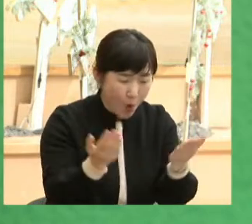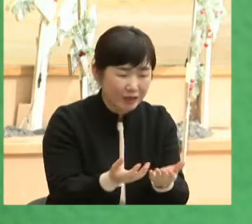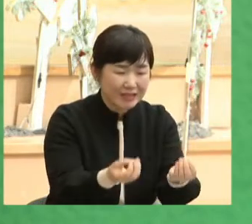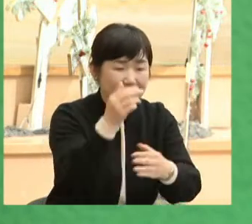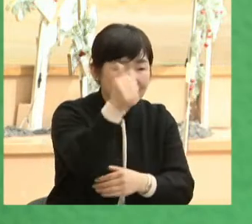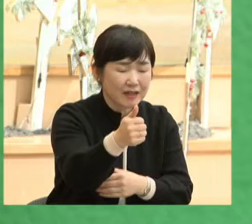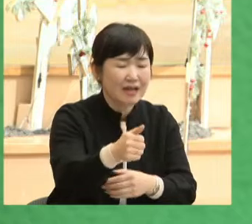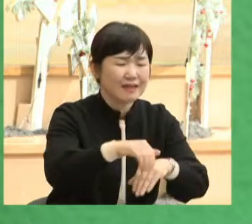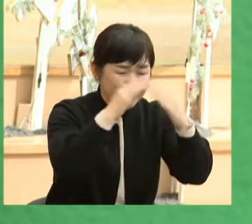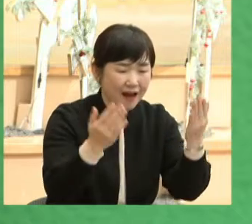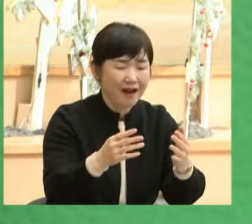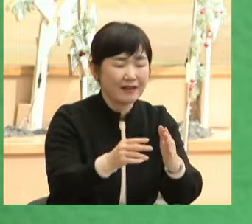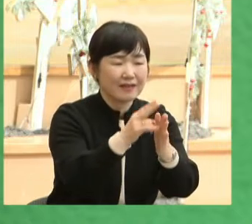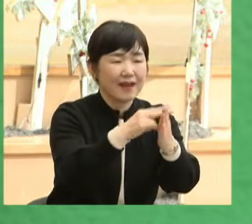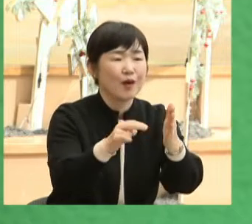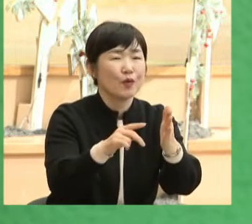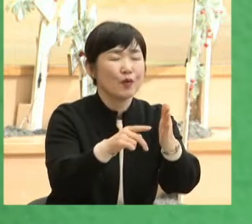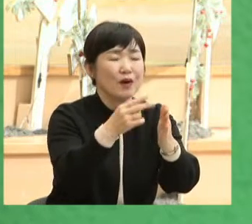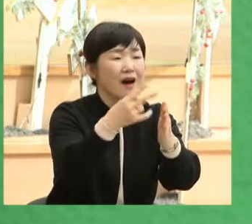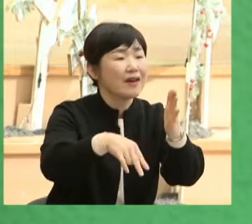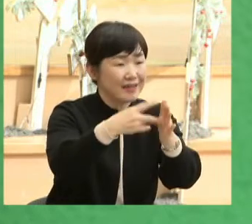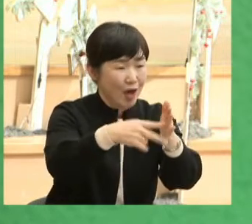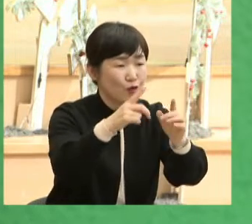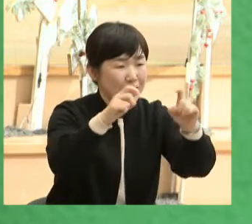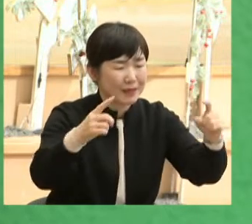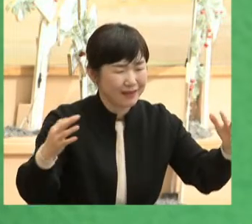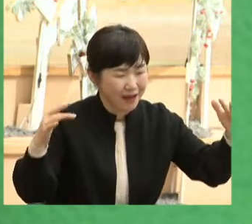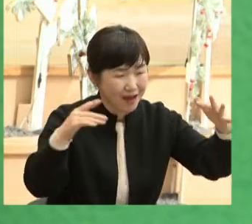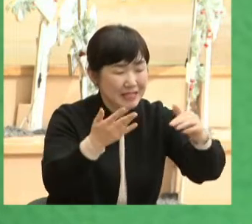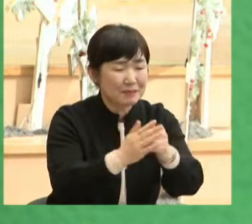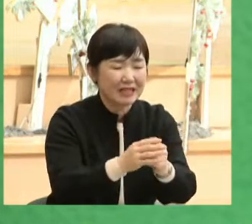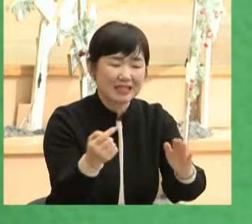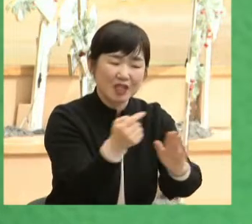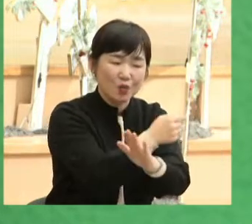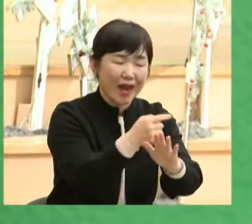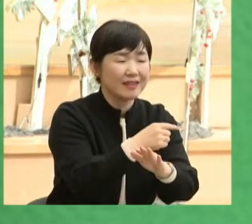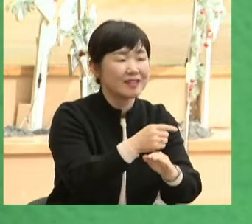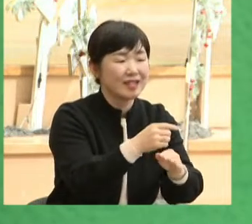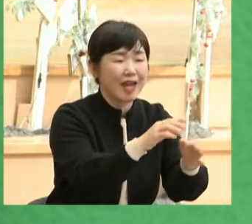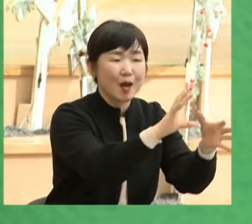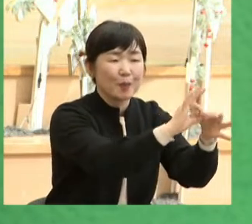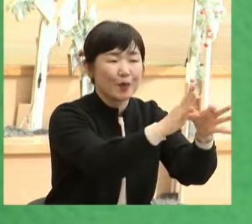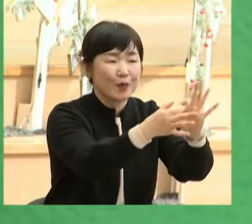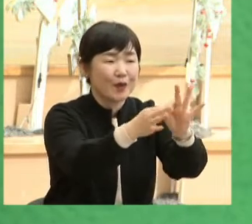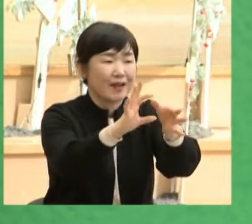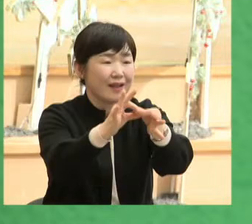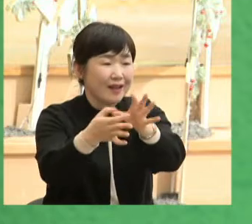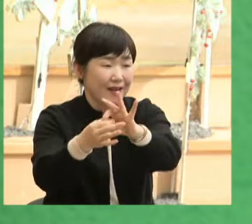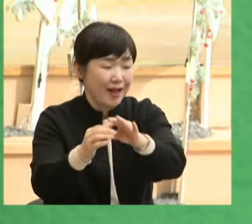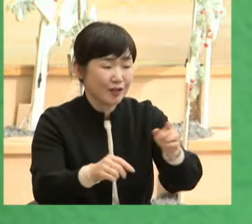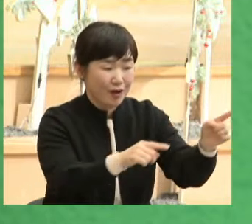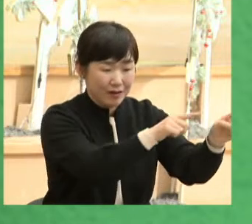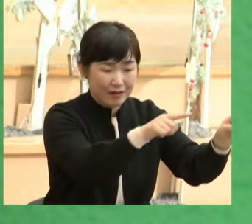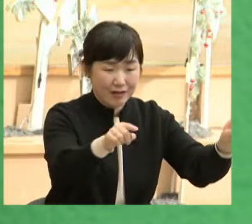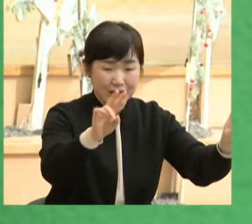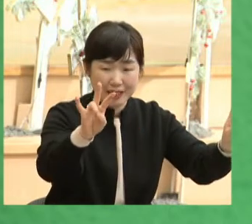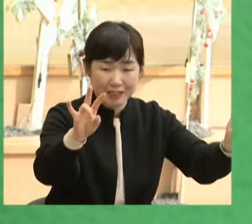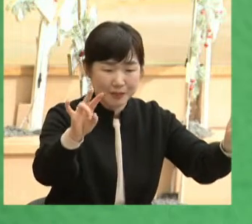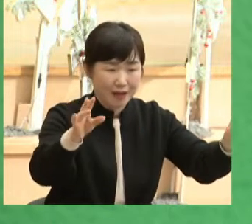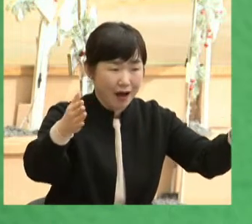예루살렘에 와서 섬깁니다 많은 나머지 때마다 조별로 이렇게 생기는 거지 그러니까 20 4개 좋으니까